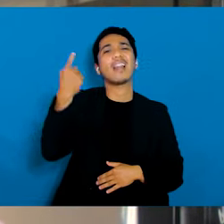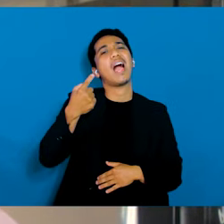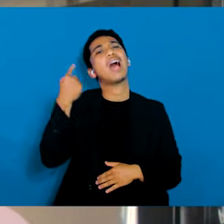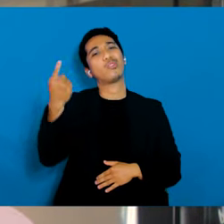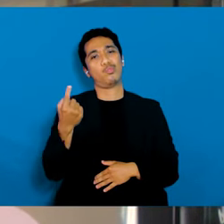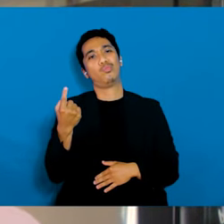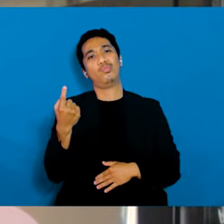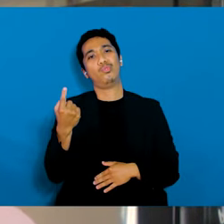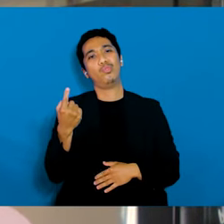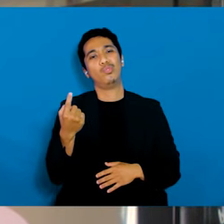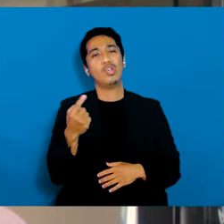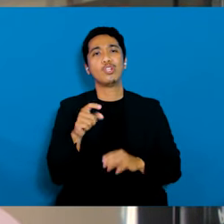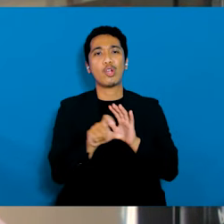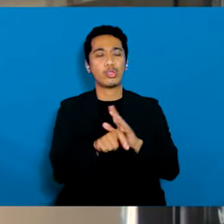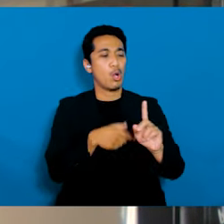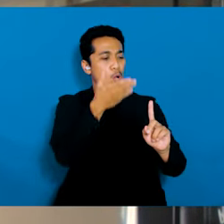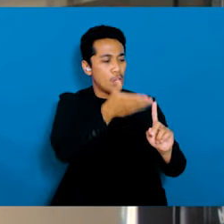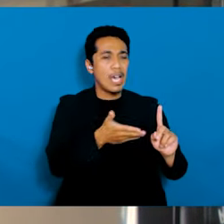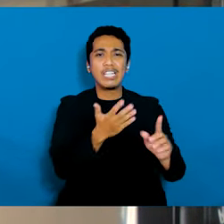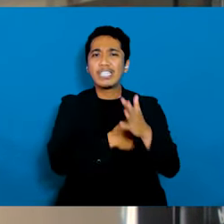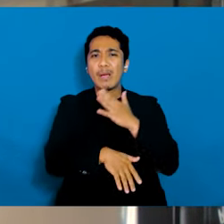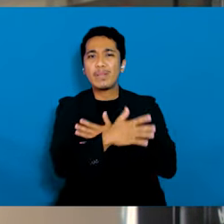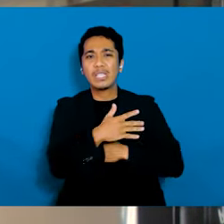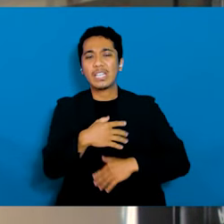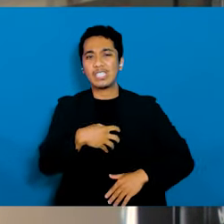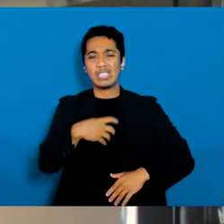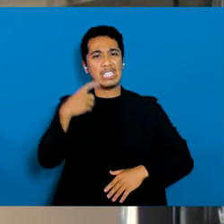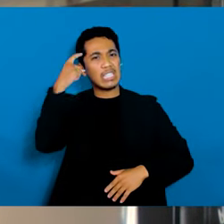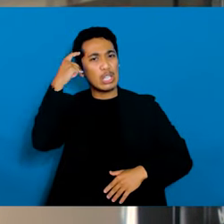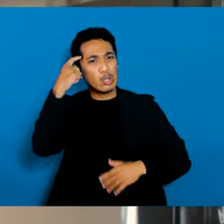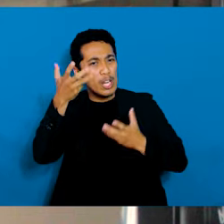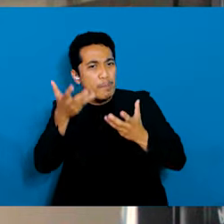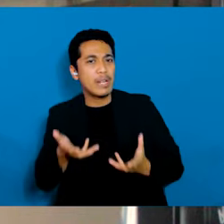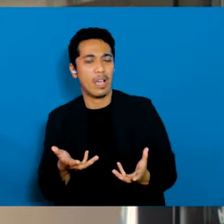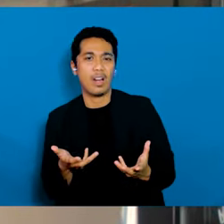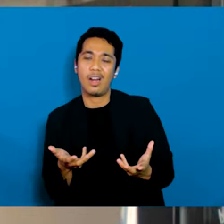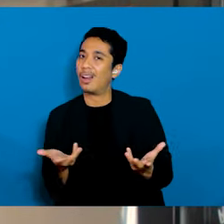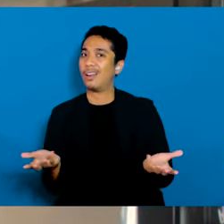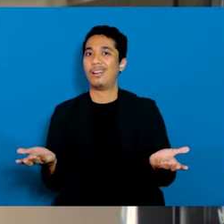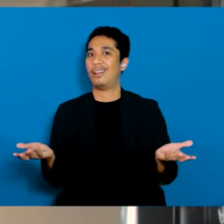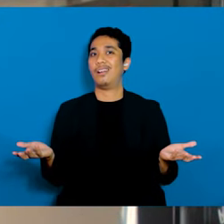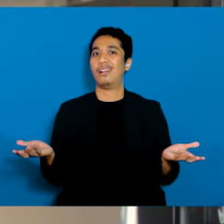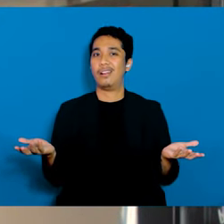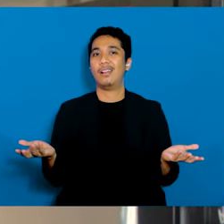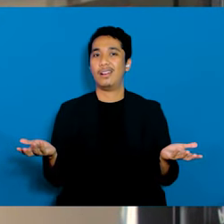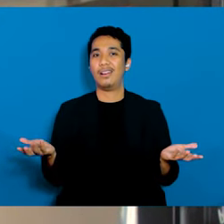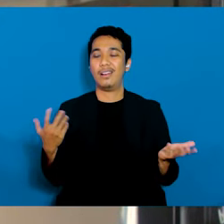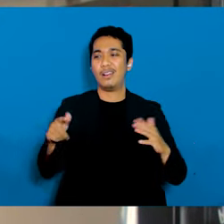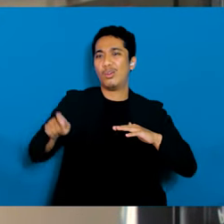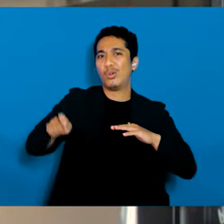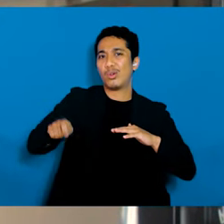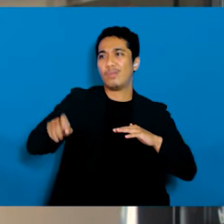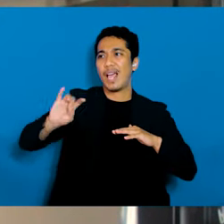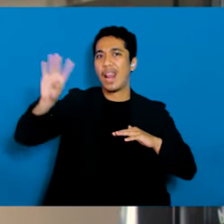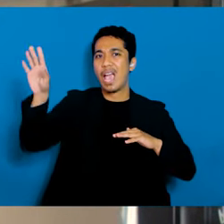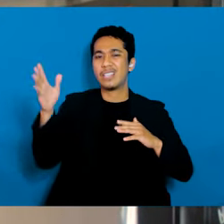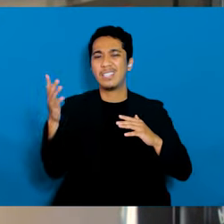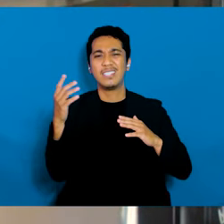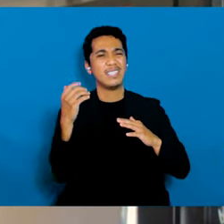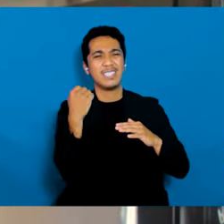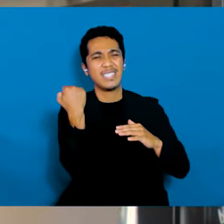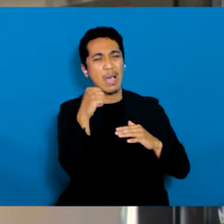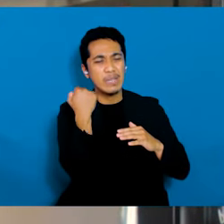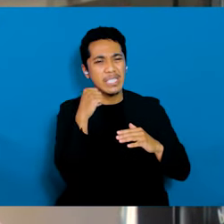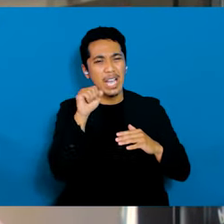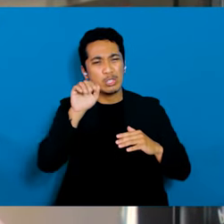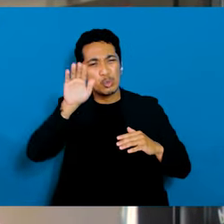disabilitasnya kan akan dilihat. Ini disabilitas intelektual berat ini. Okay. Gak, secara secara hukum